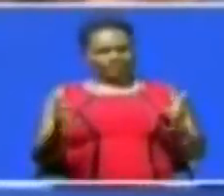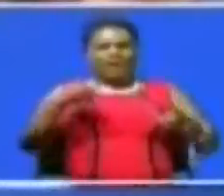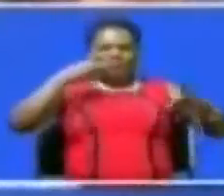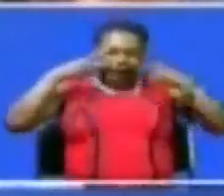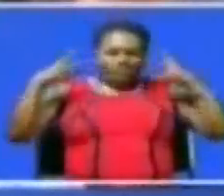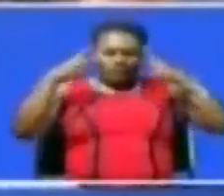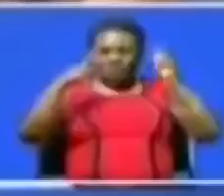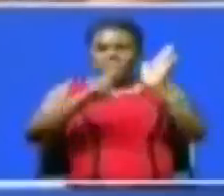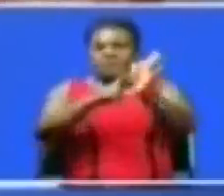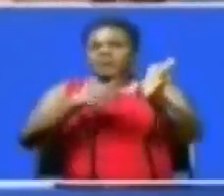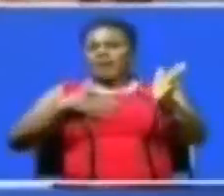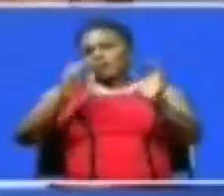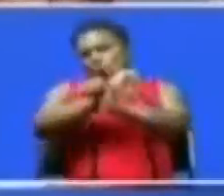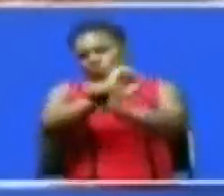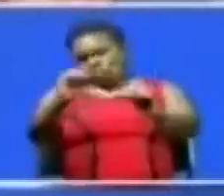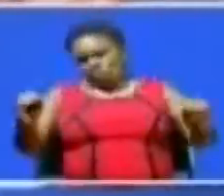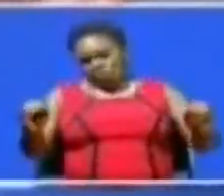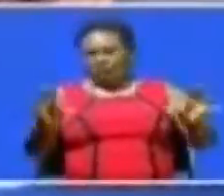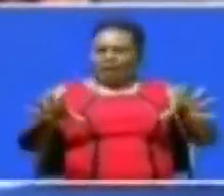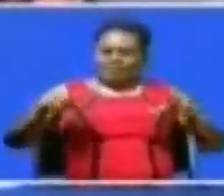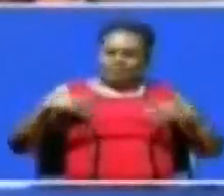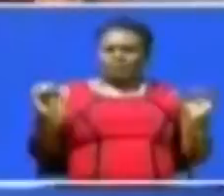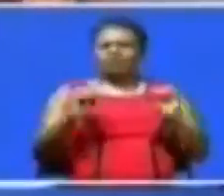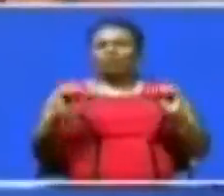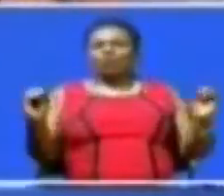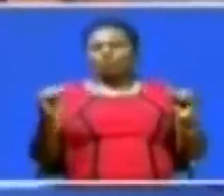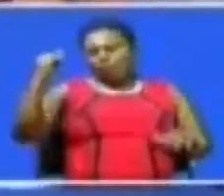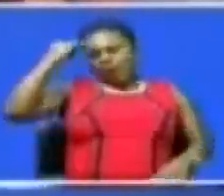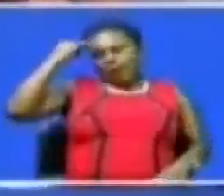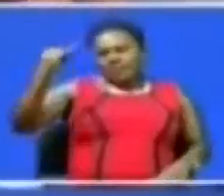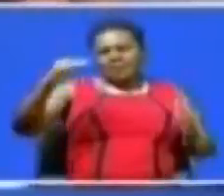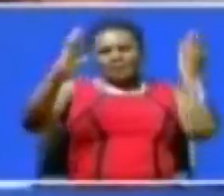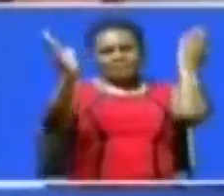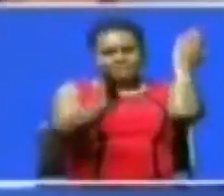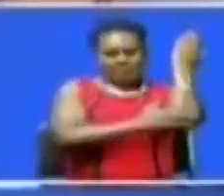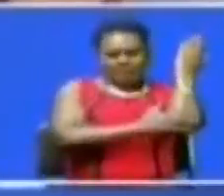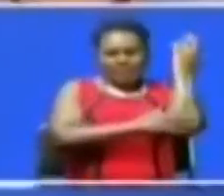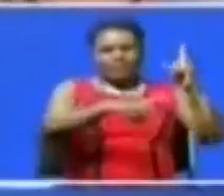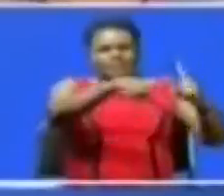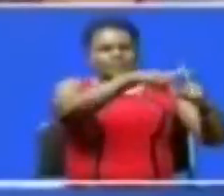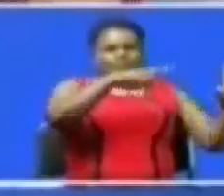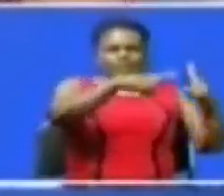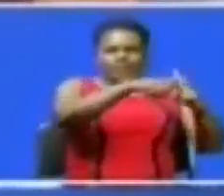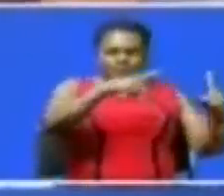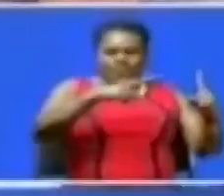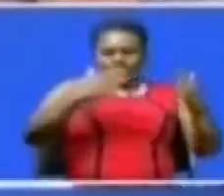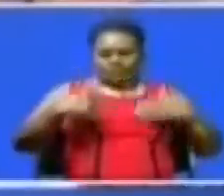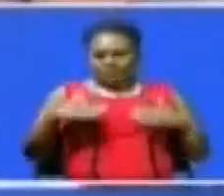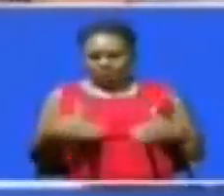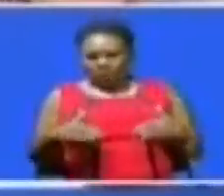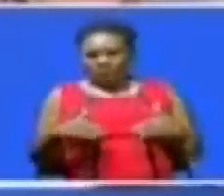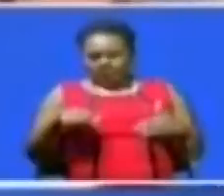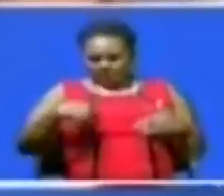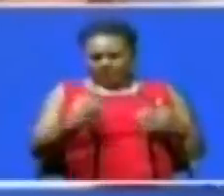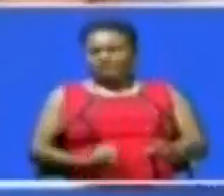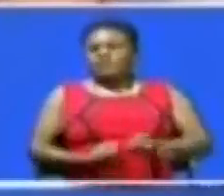Al-Shabaab haituwakilishi sisi. Hatukubali ideolojia mbovu ya mauaji ya Al-Shabaab. Na